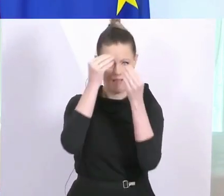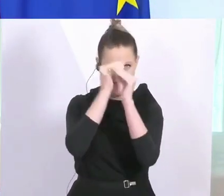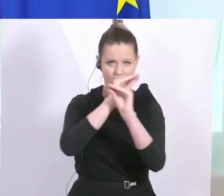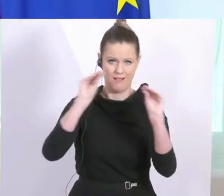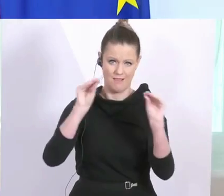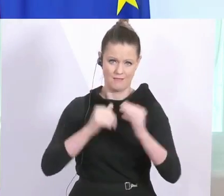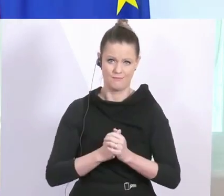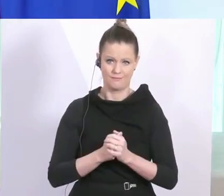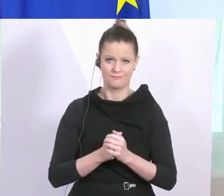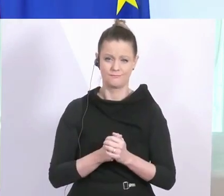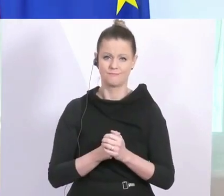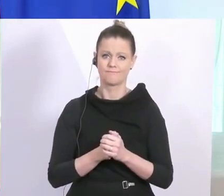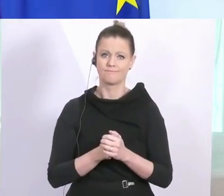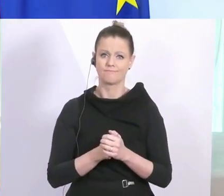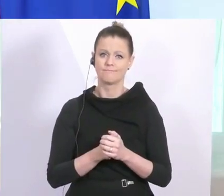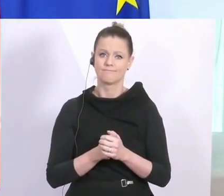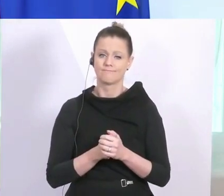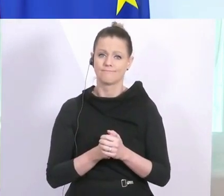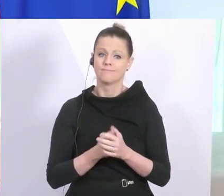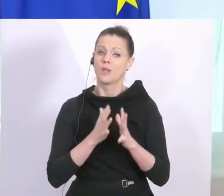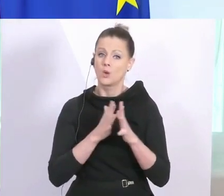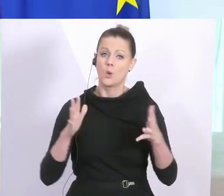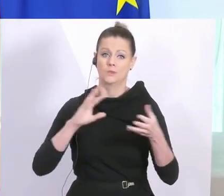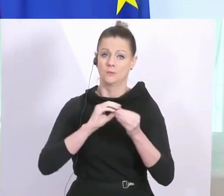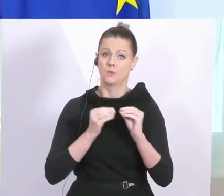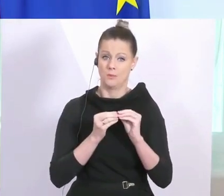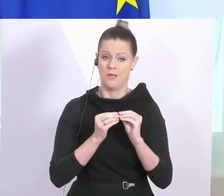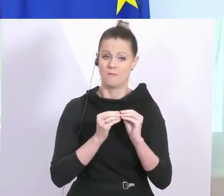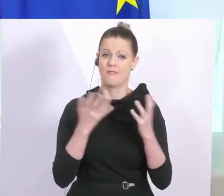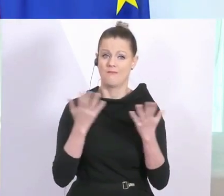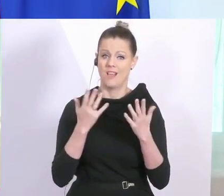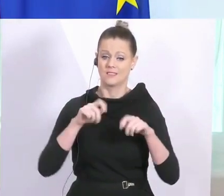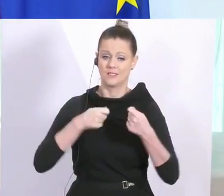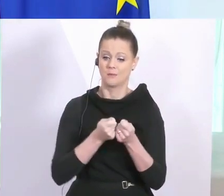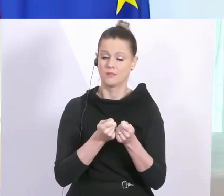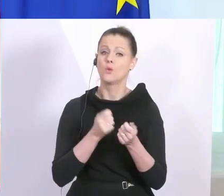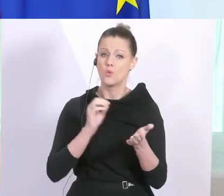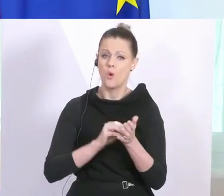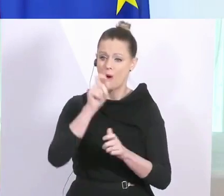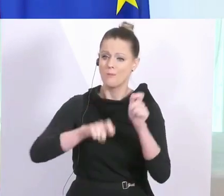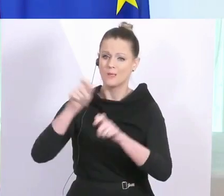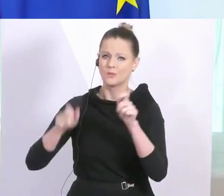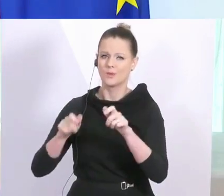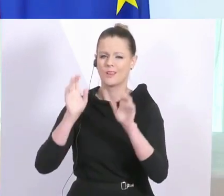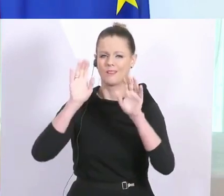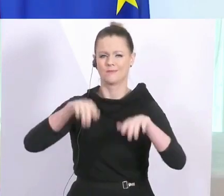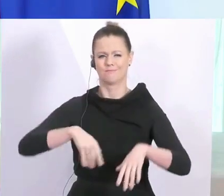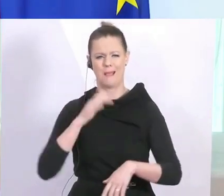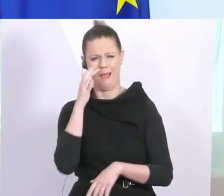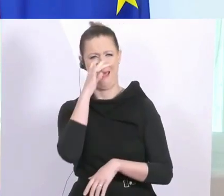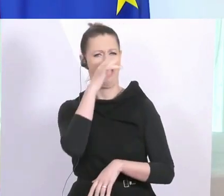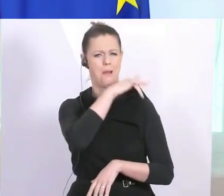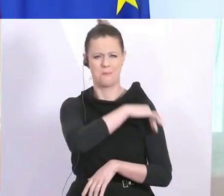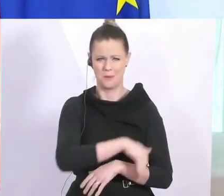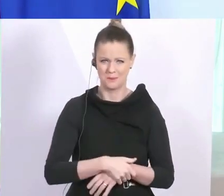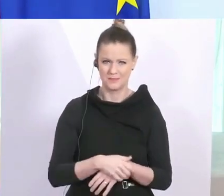es für ein großes Problem, dass es nach wie vor viele Verharmloser in unserer Gesellschaft gibt. Auch unter den Experten einige,